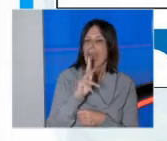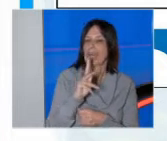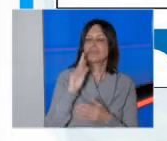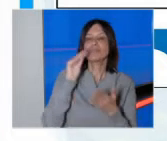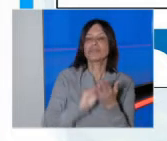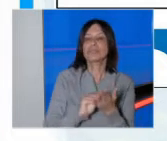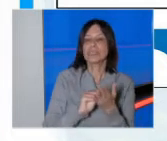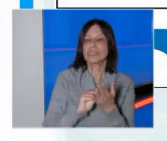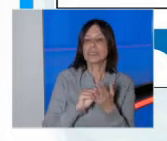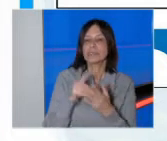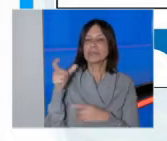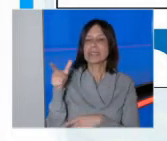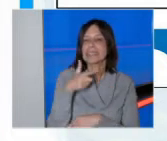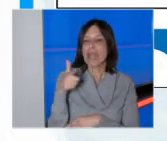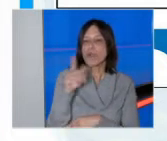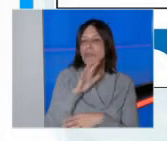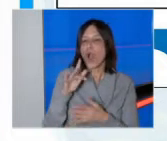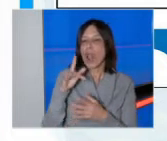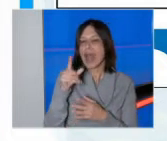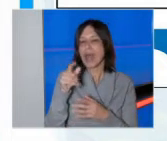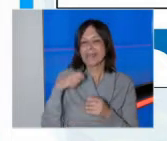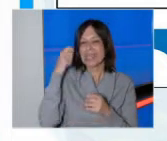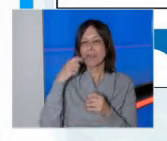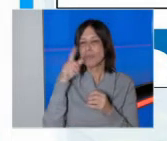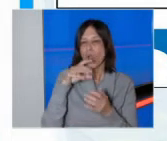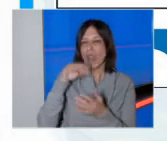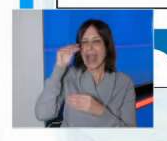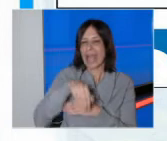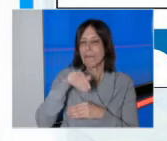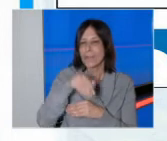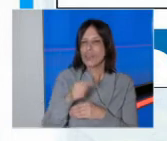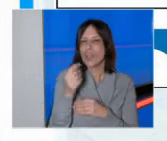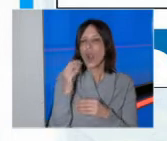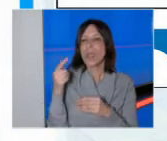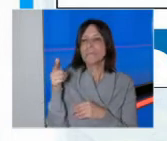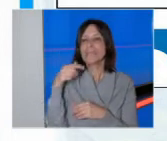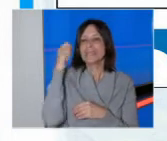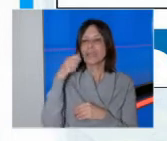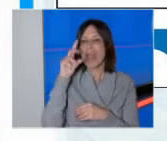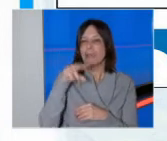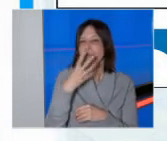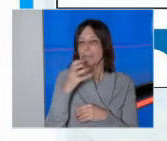עלות כל מצלמה, 2,400 שקלים. עלות המפקח שיפעיל את המצלמה, 2,000 שקלים.